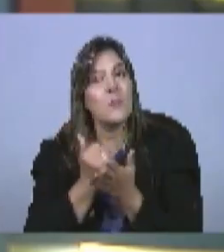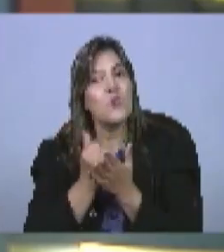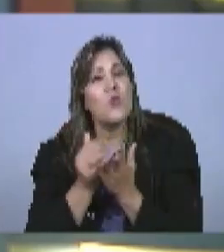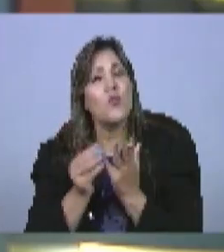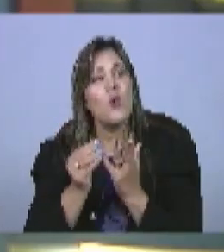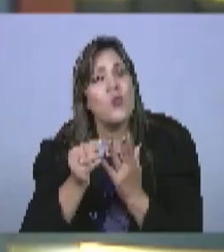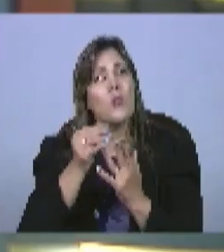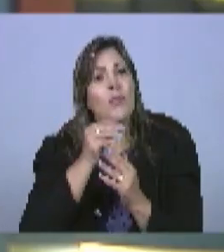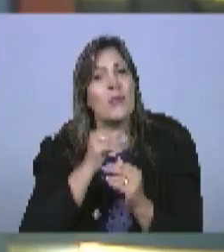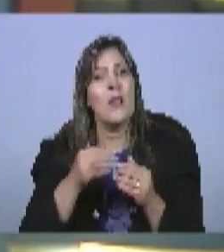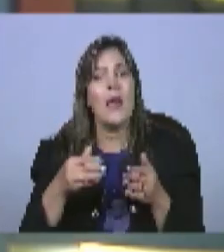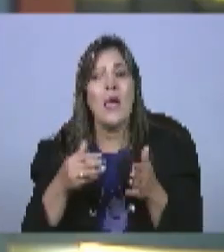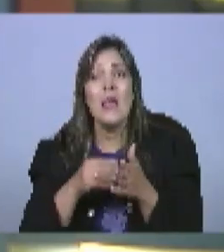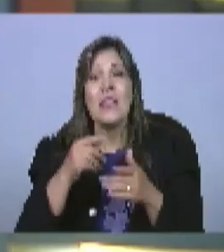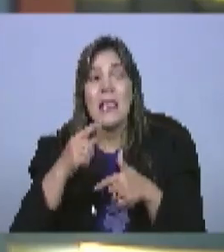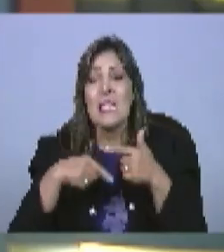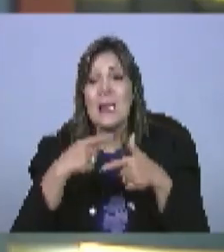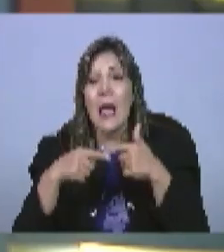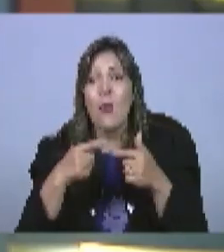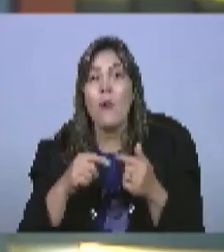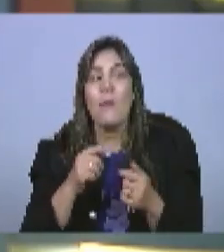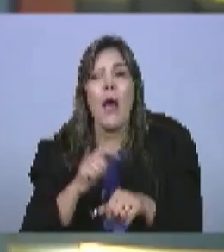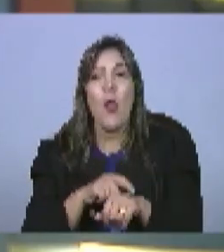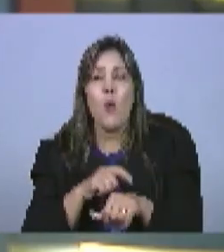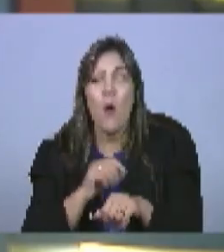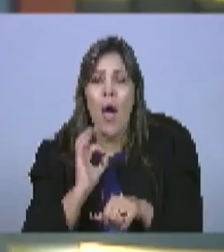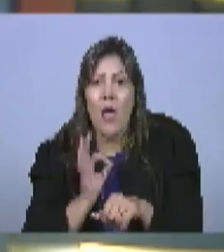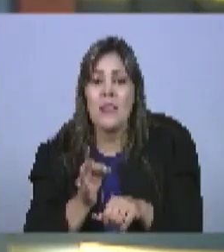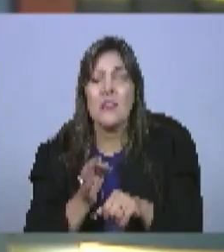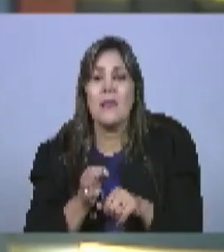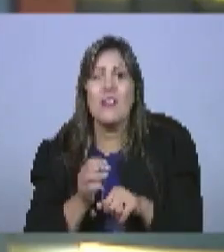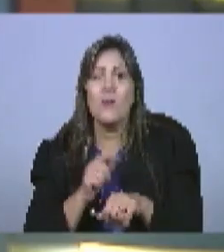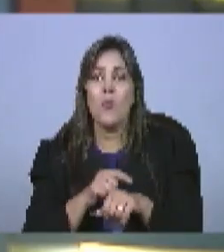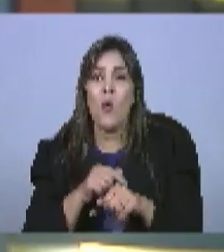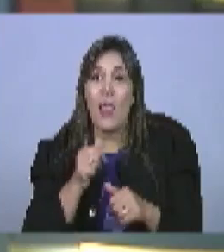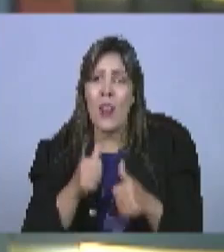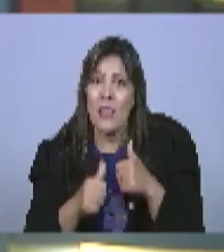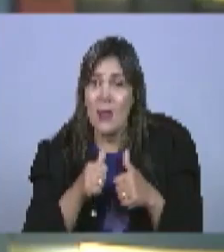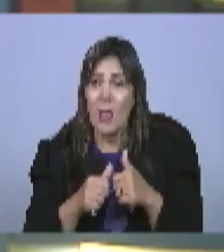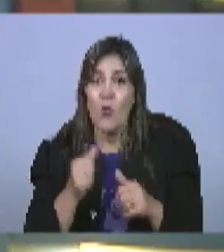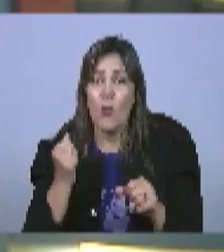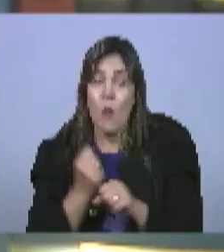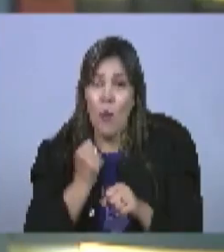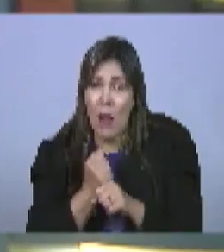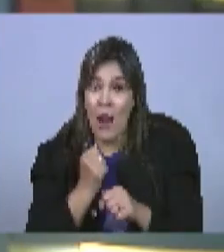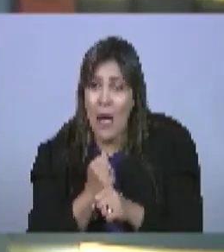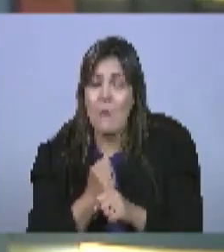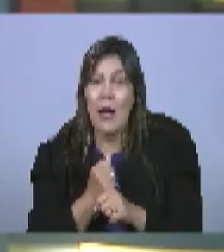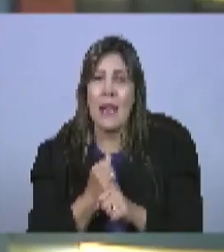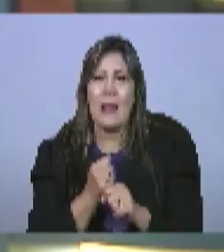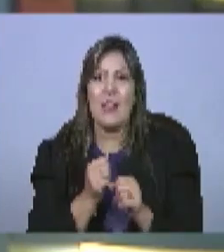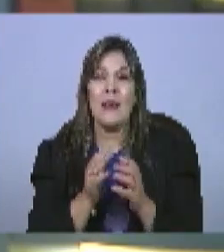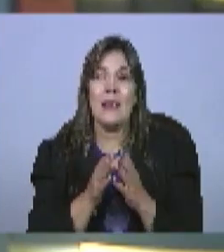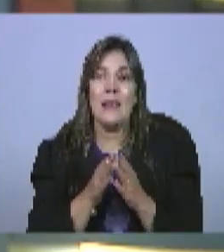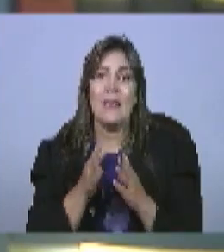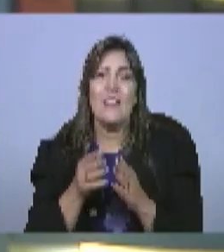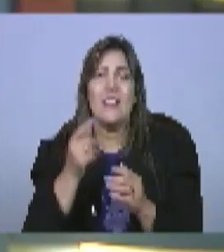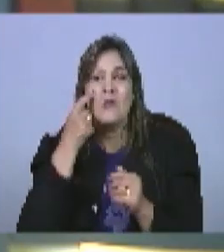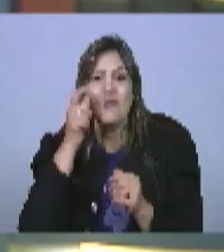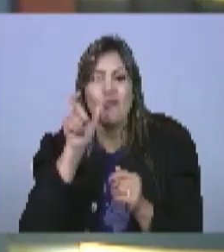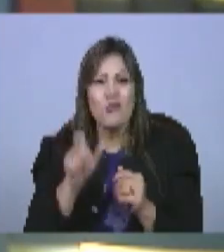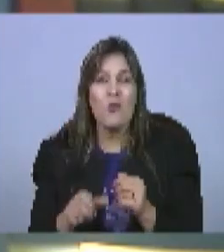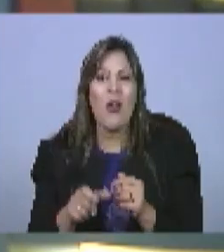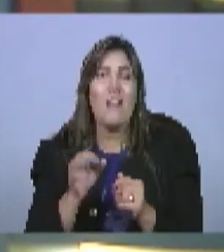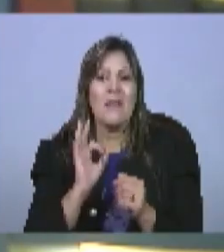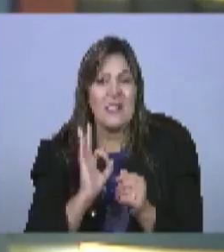يتحول بمرور الوقت او ب خلال التجربه والعمل والتراكم في العمل الى شخصيه